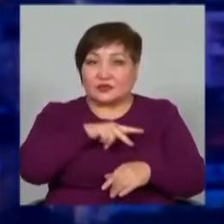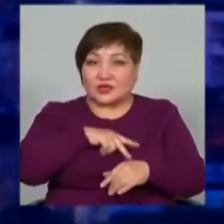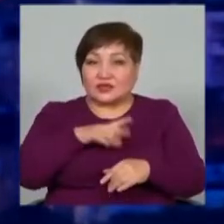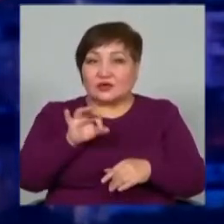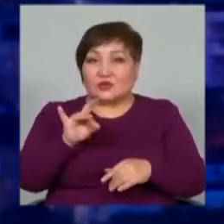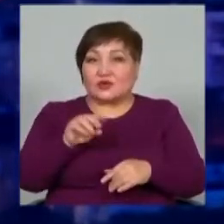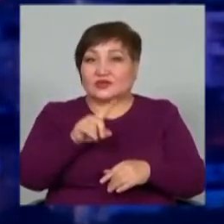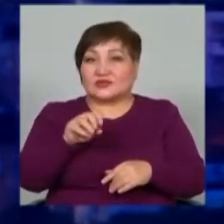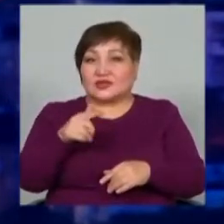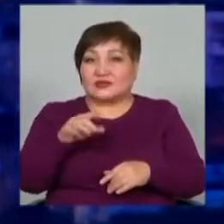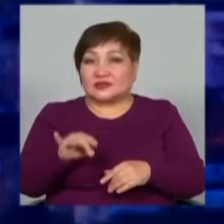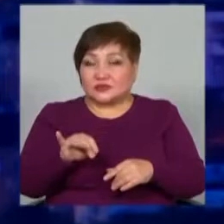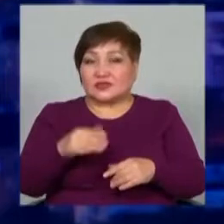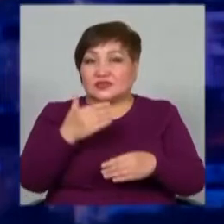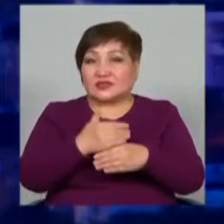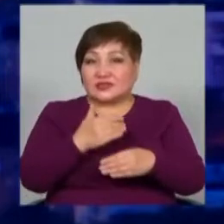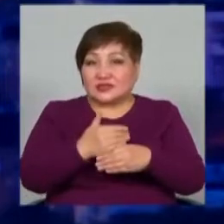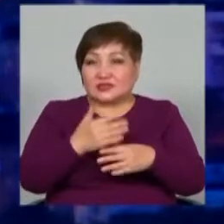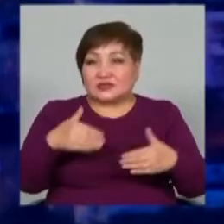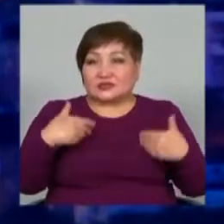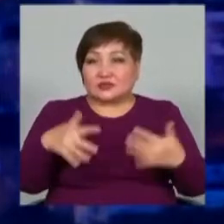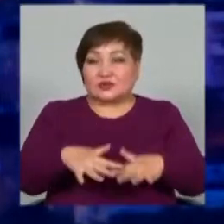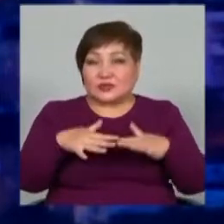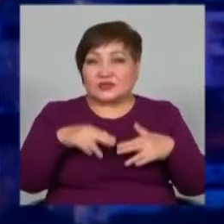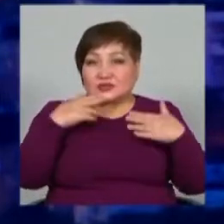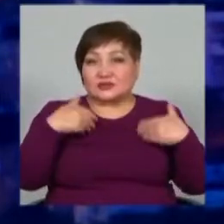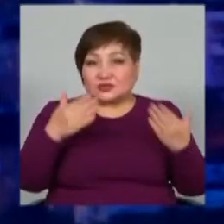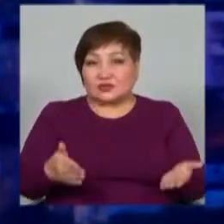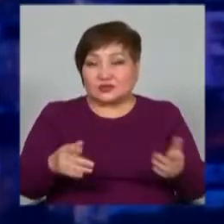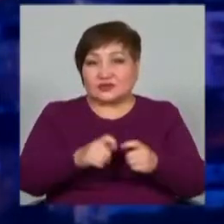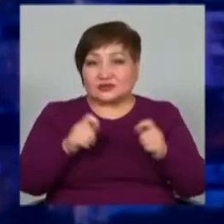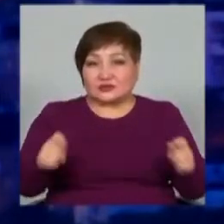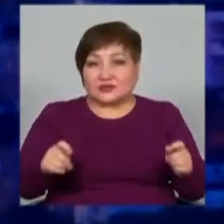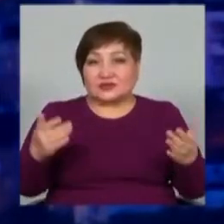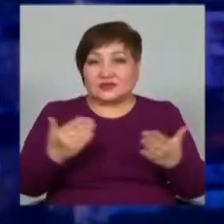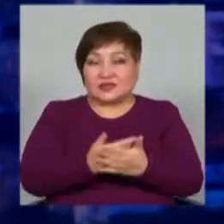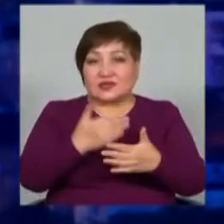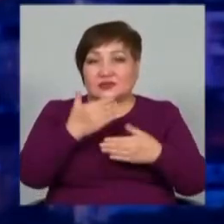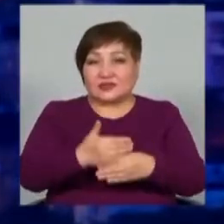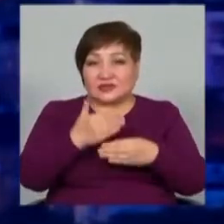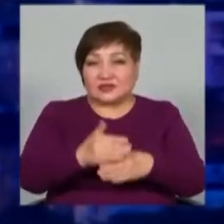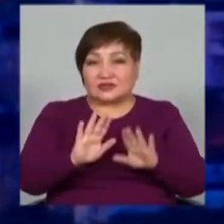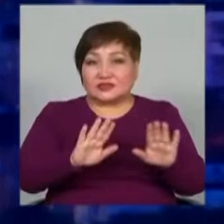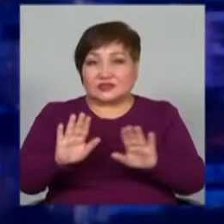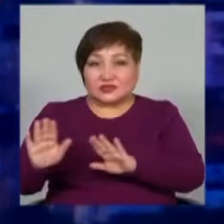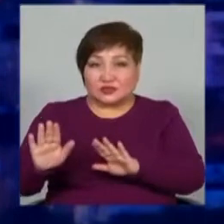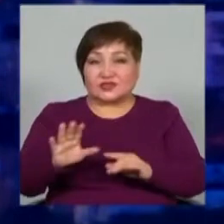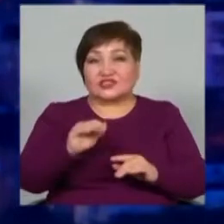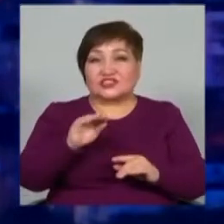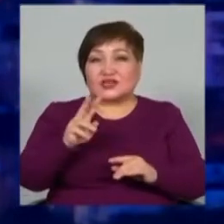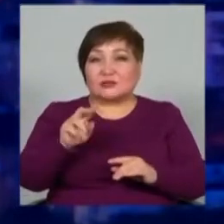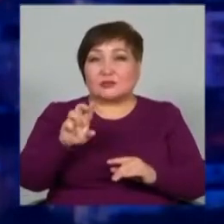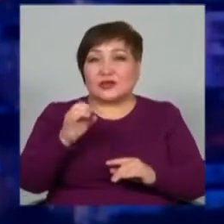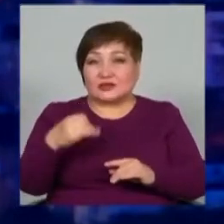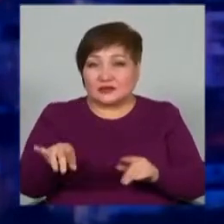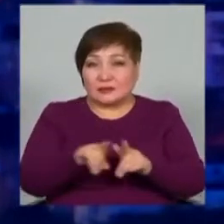ғасыр» шығармасын ықшамдап көрермен назарына ұсынды. Тұсауы кесілген жаңа спектакльдің режиссері Нұрғанат Жақыппай. Тарихи туындыда өткен ғасырда